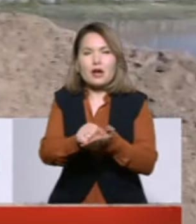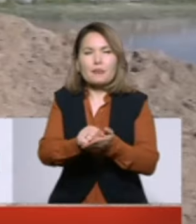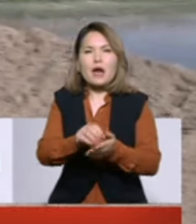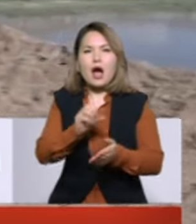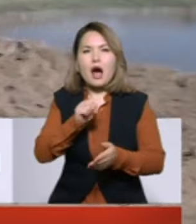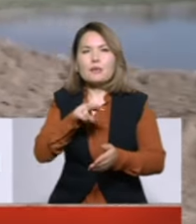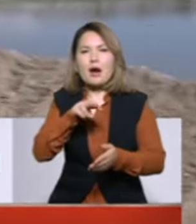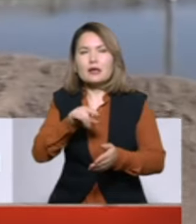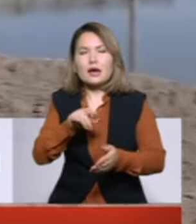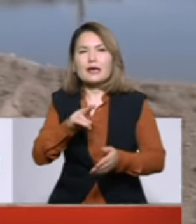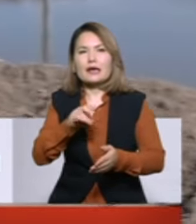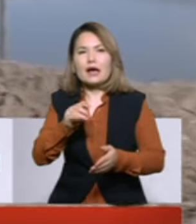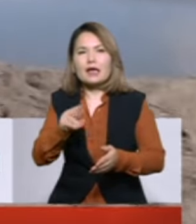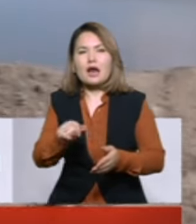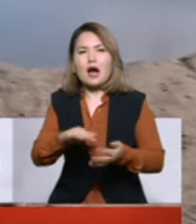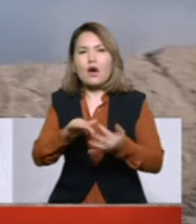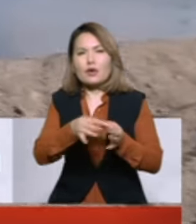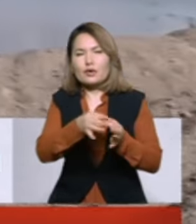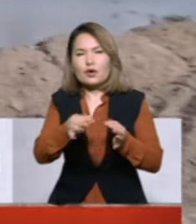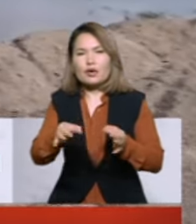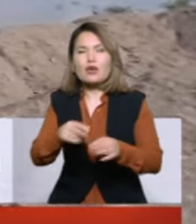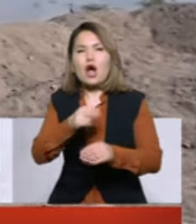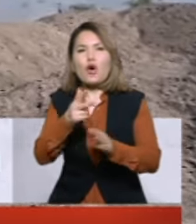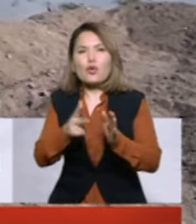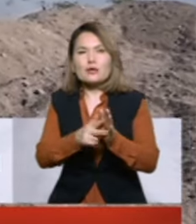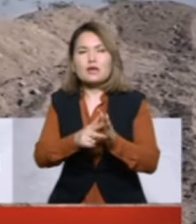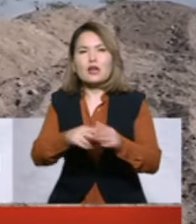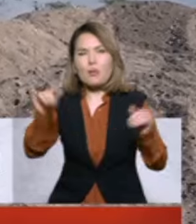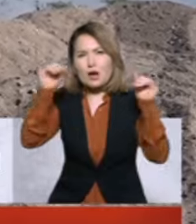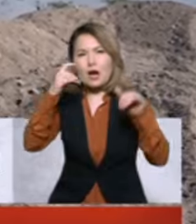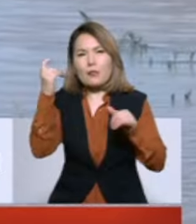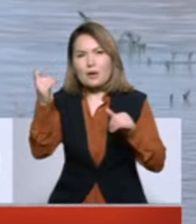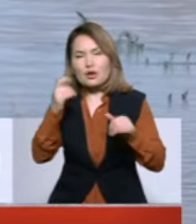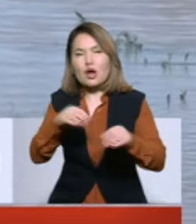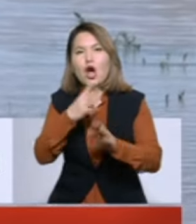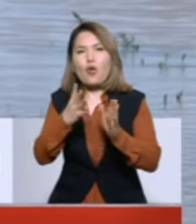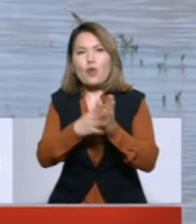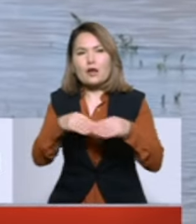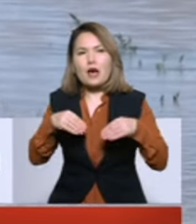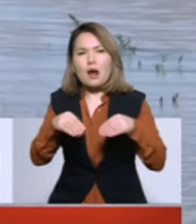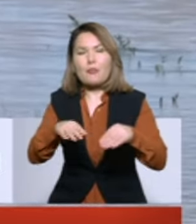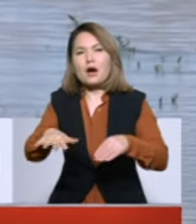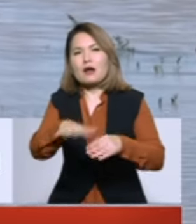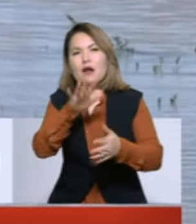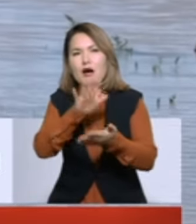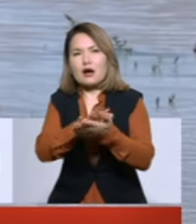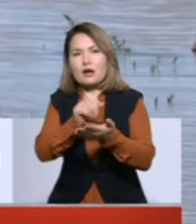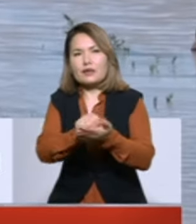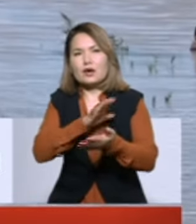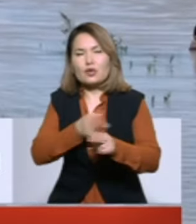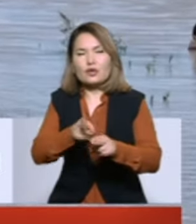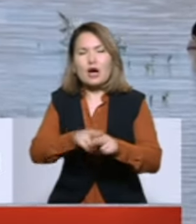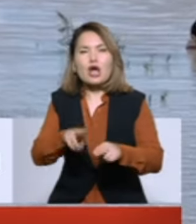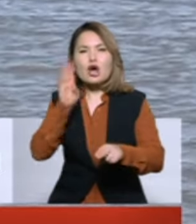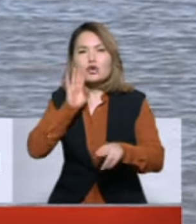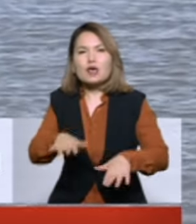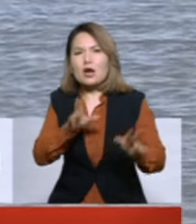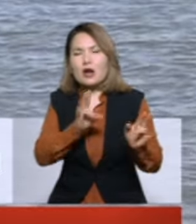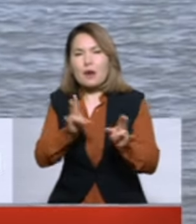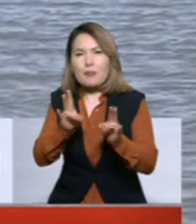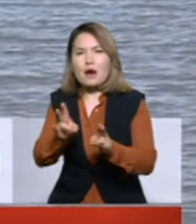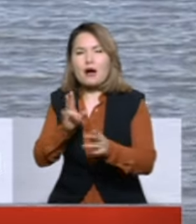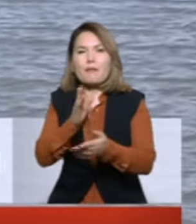және Еркін қала ауылдық округтер бойынша 18 мал шаруашылығы және 19 егіс алқабы тіркелген. Тағы су басу қаупі